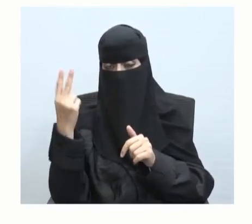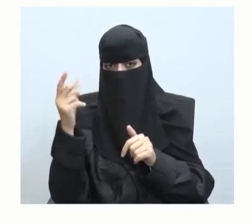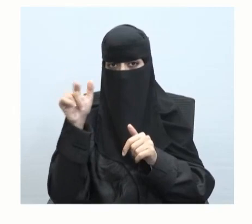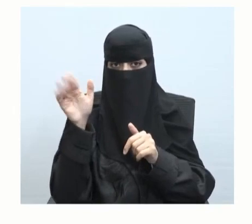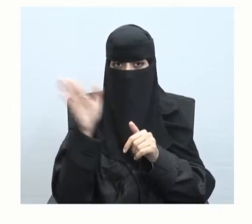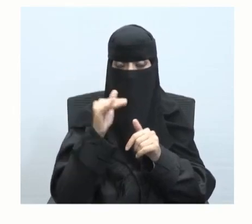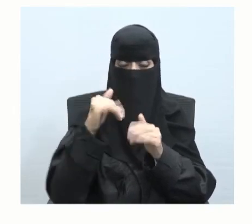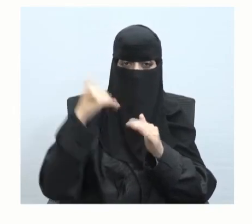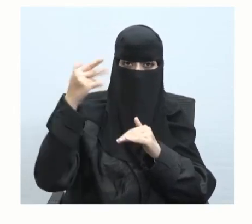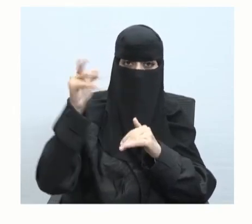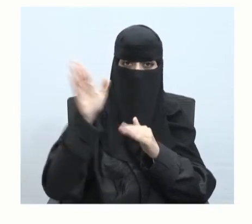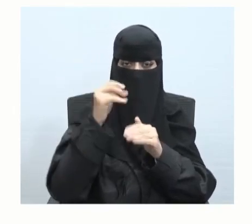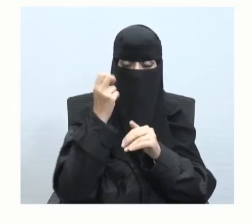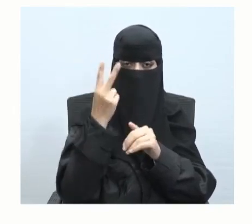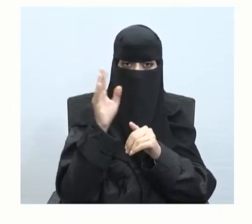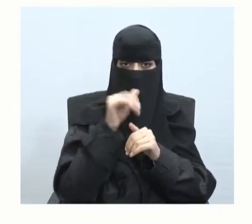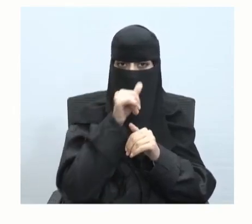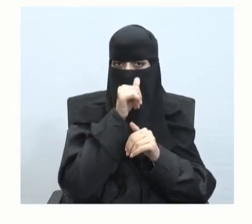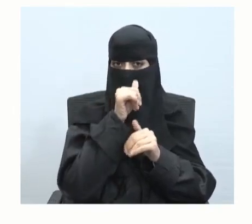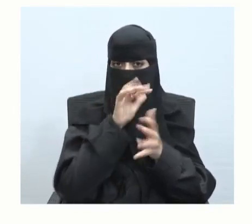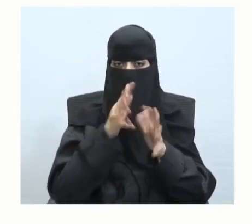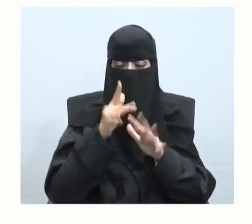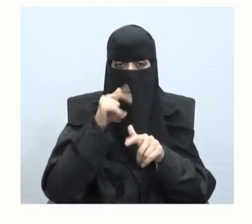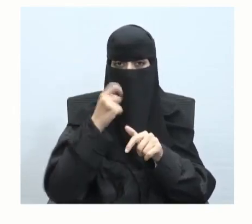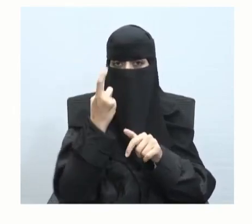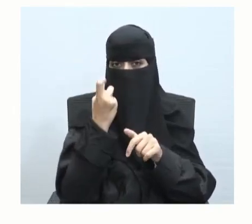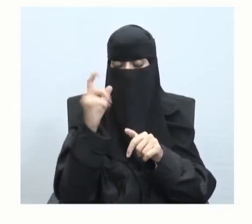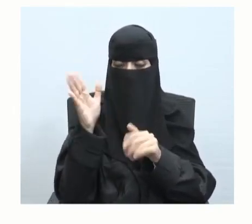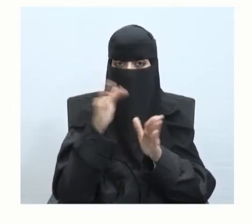مثلا اس اثنين قد تظهر